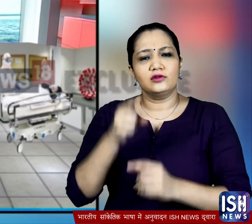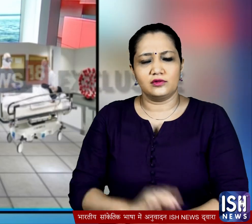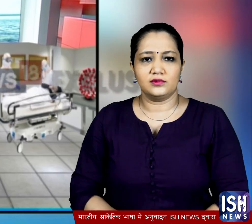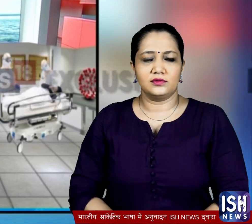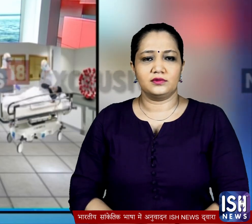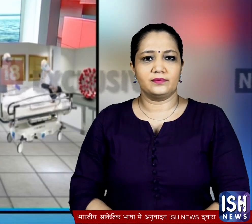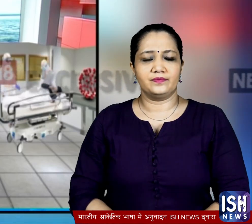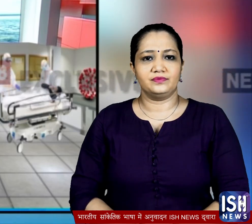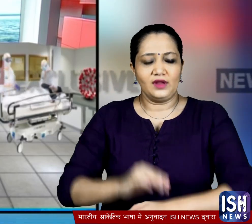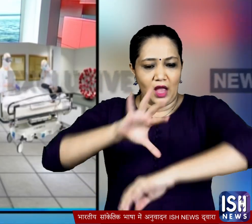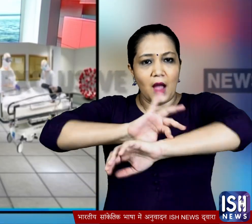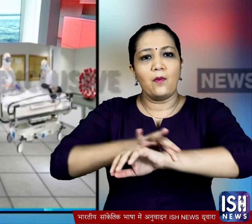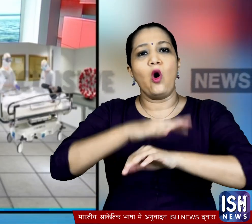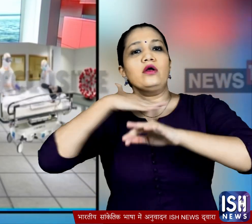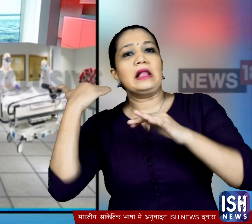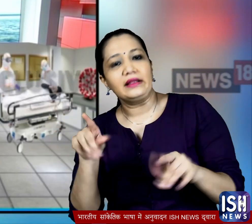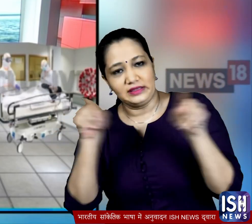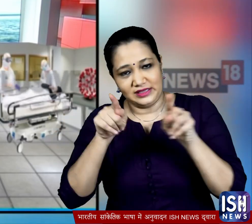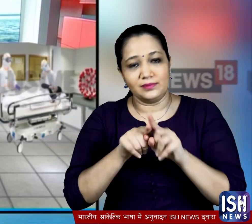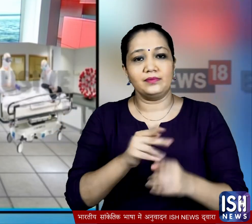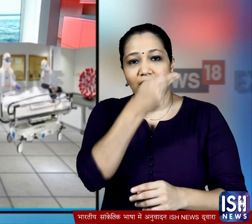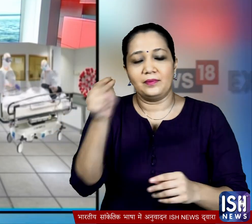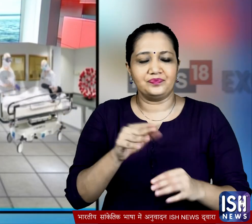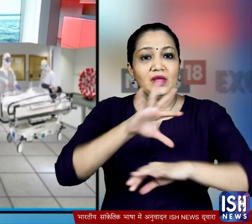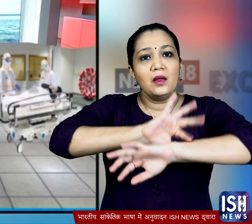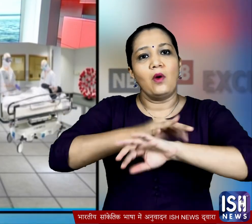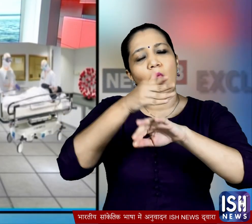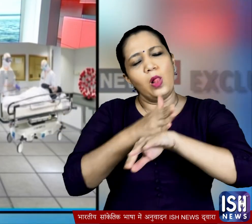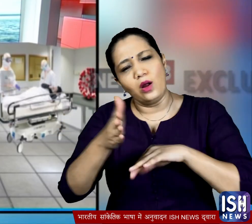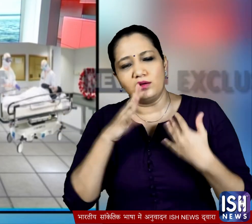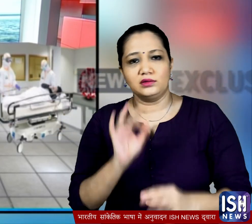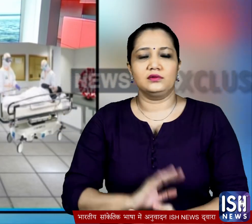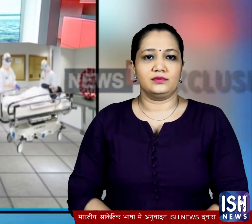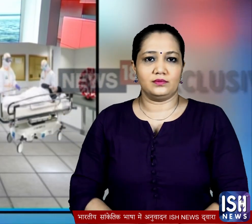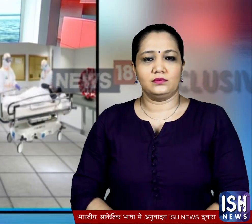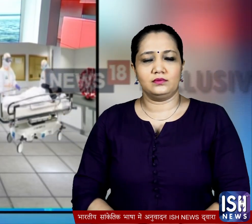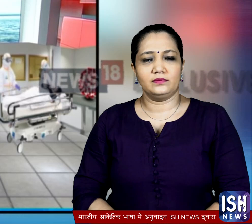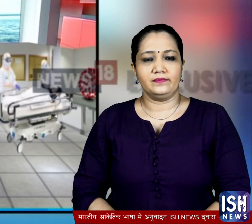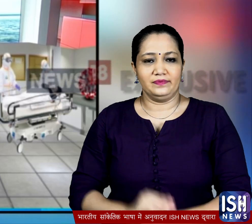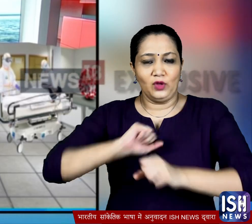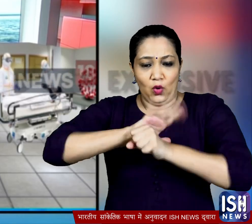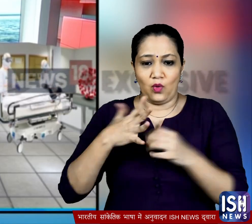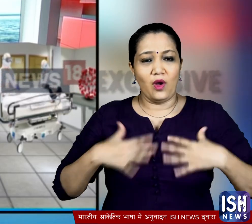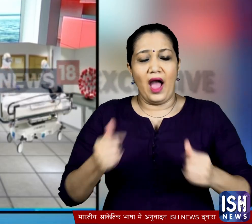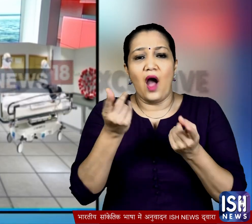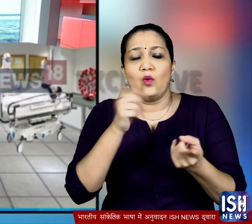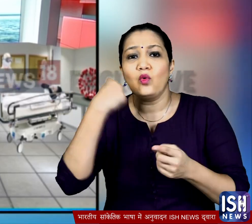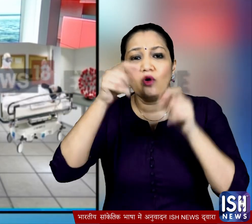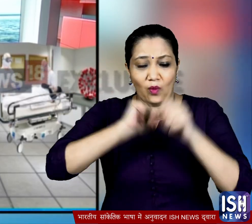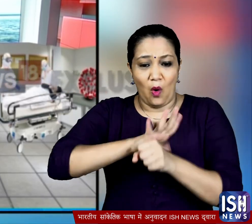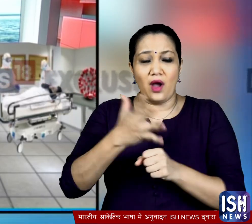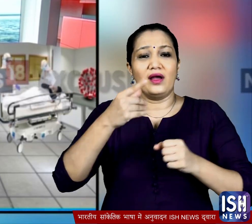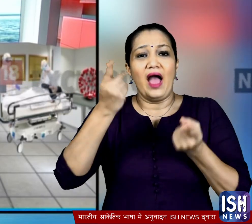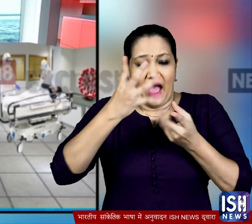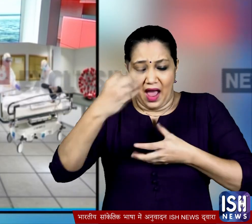है। इस बीमारी को बोन डेथ भी कहा जा रहा है, क्योंकि यह बीमारी हड्डियों को नुकसान पहुंचाती है। बताया गया कि कोरोना के इलाज के दौरान जिन लोगों